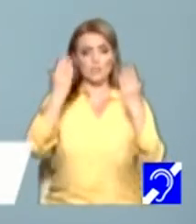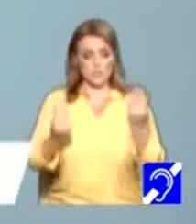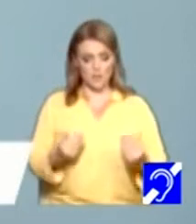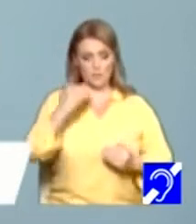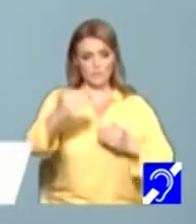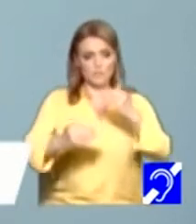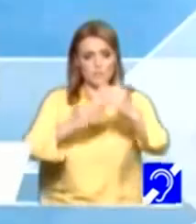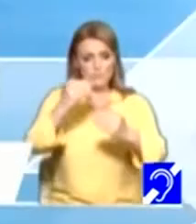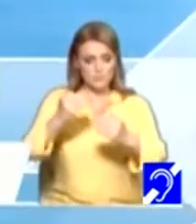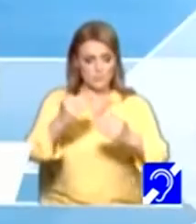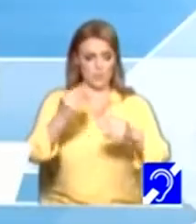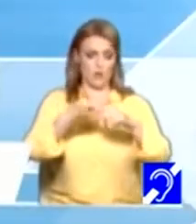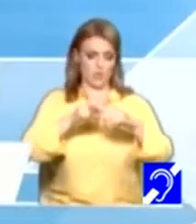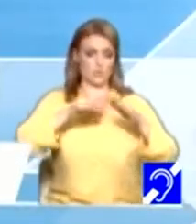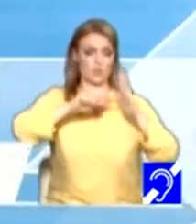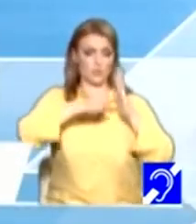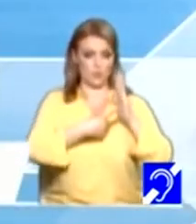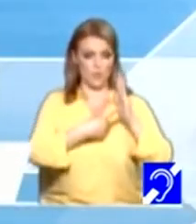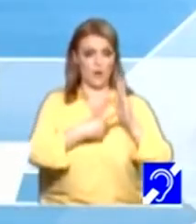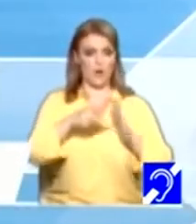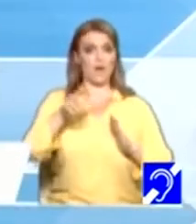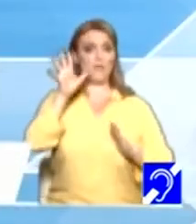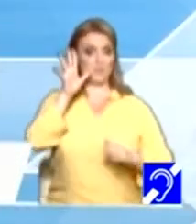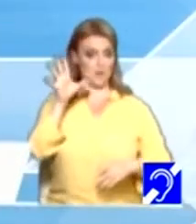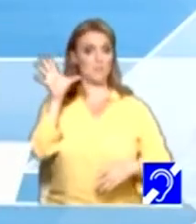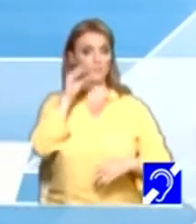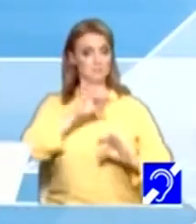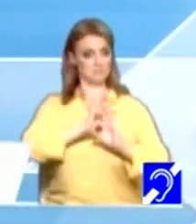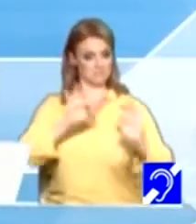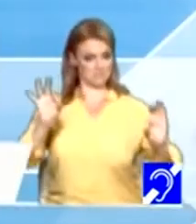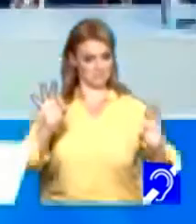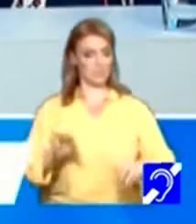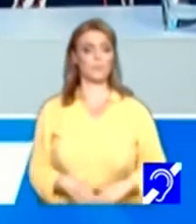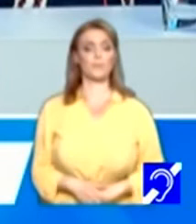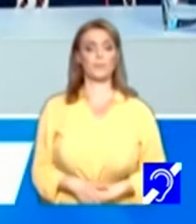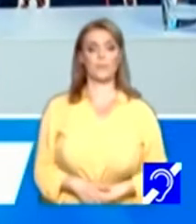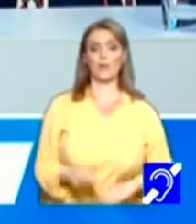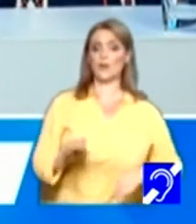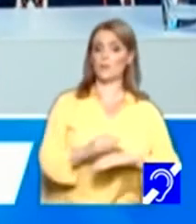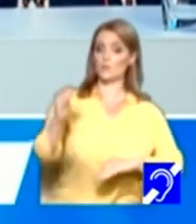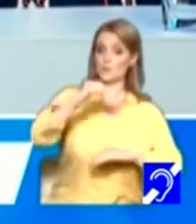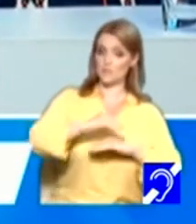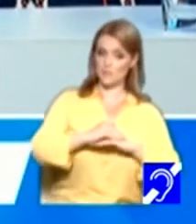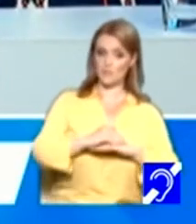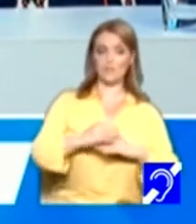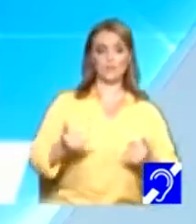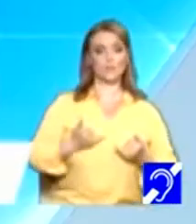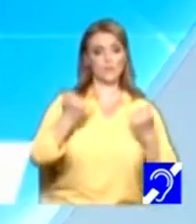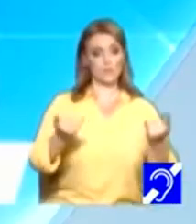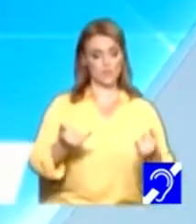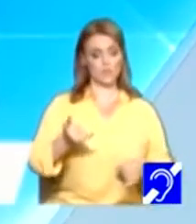acest scop. Mulțumesc, v-ați încadrat perfect. Domnul Cujbă, vă rog. Bună seara, stimați